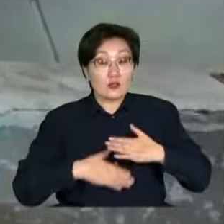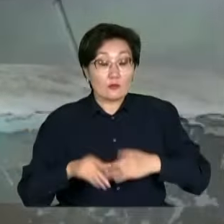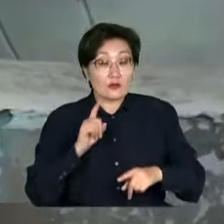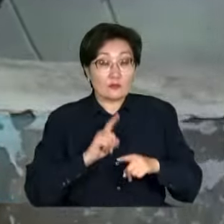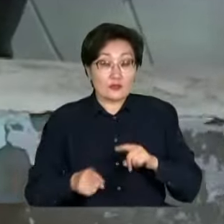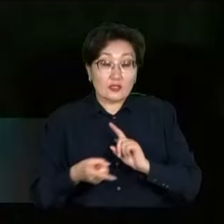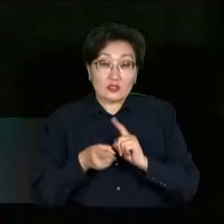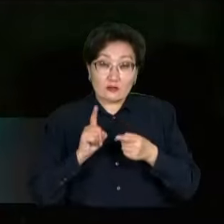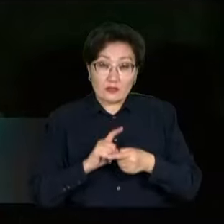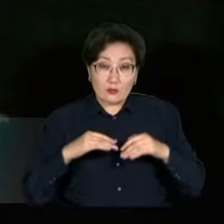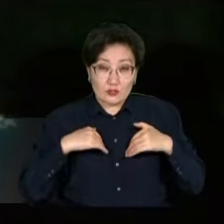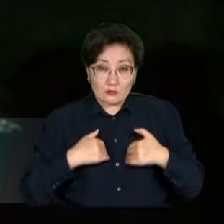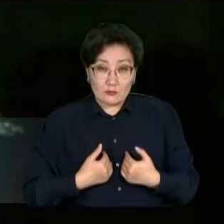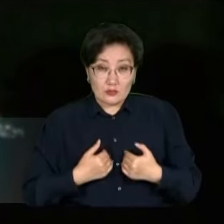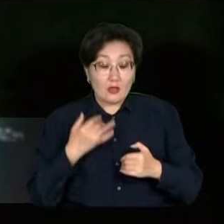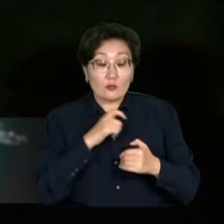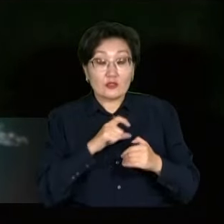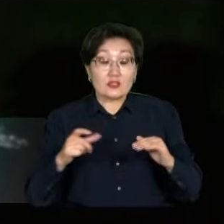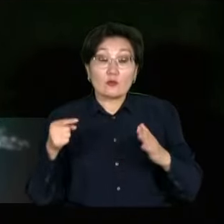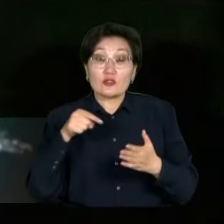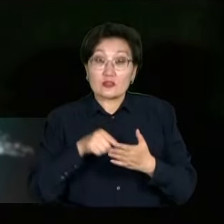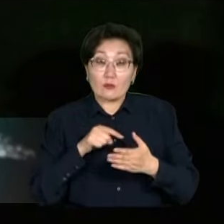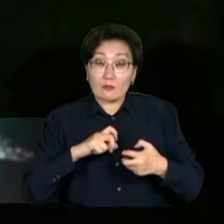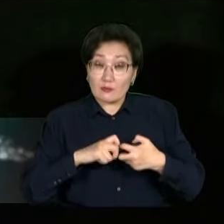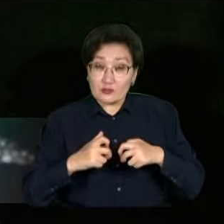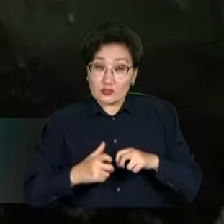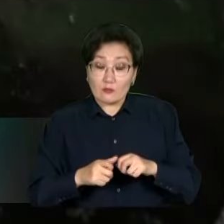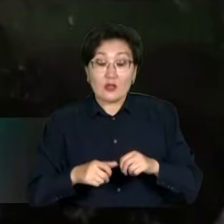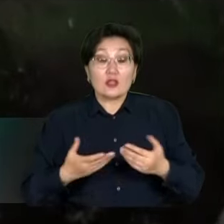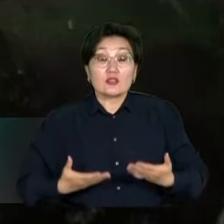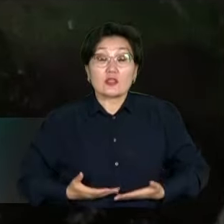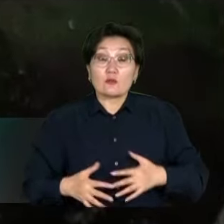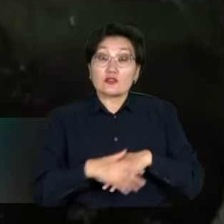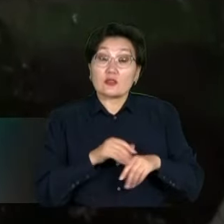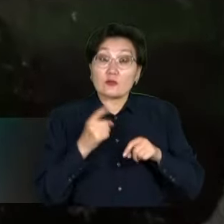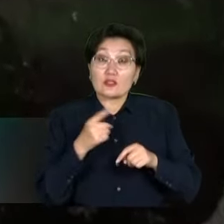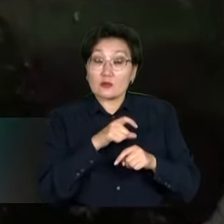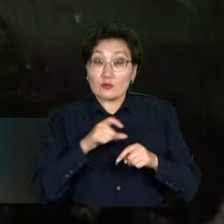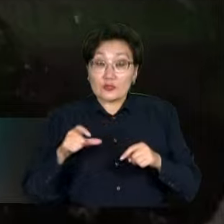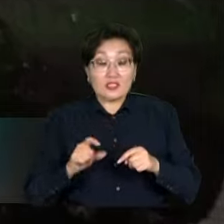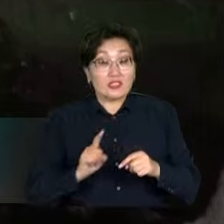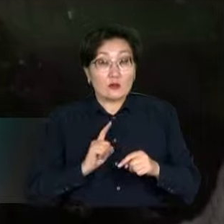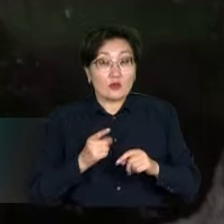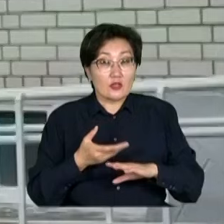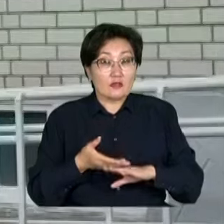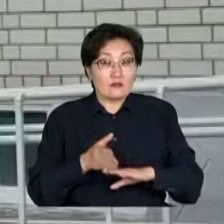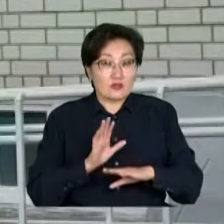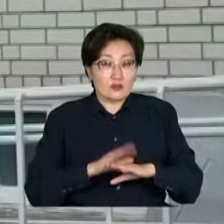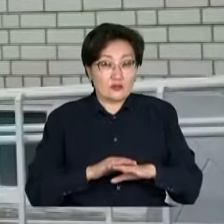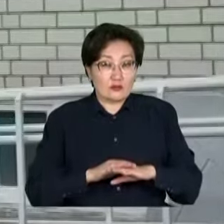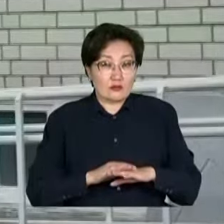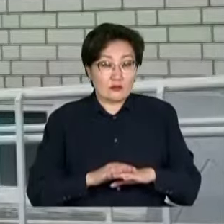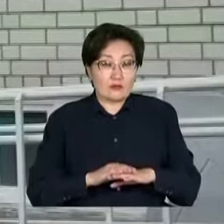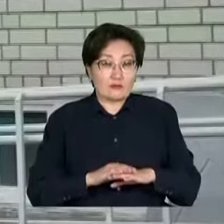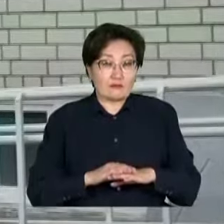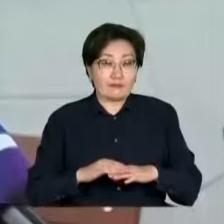быстро сменилась разочарованием. Многоэтажка оказалась проблемной. Жильцов, поселившихся на первом этаже, ждал крайне неприятный сюрприз,